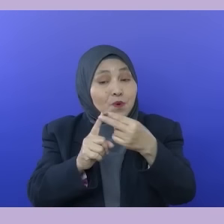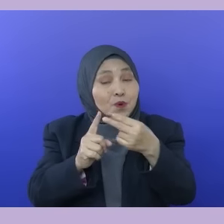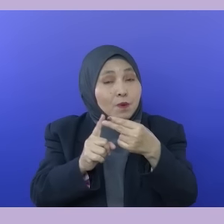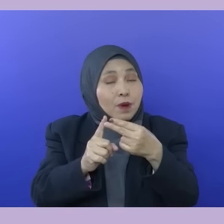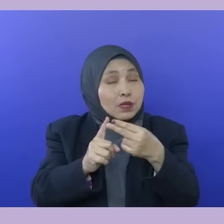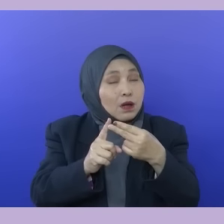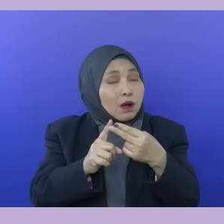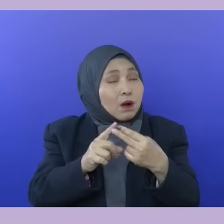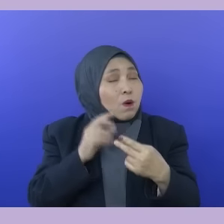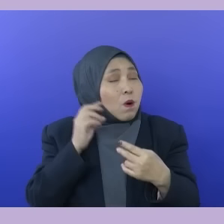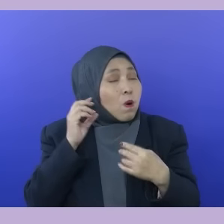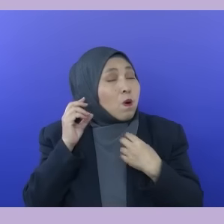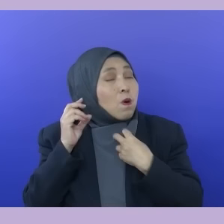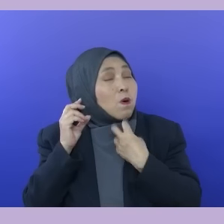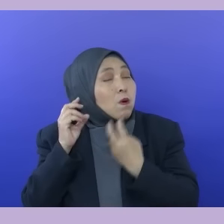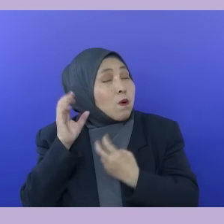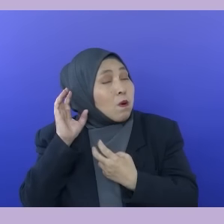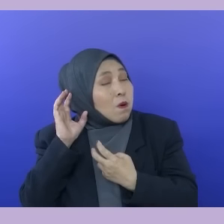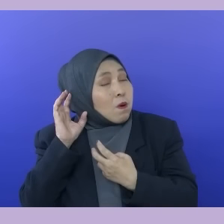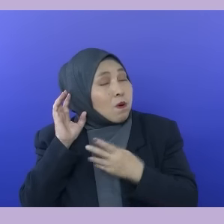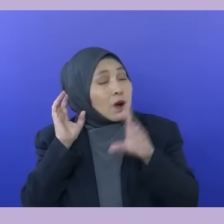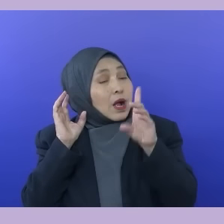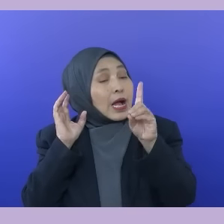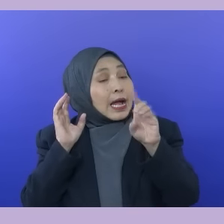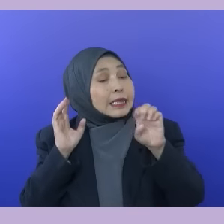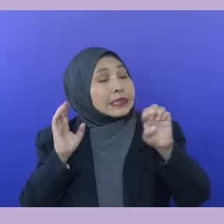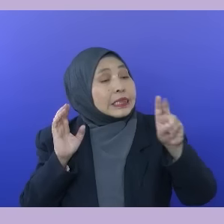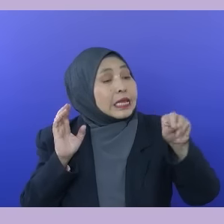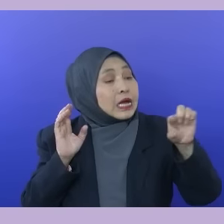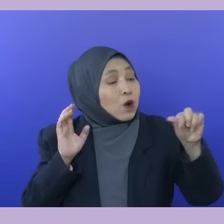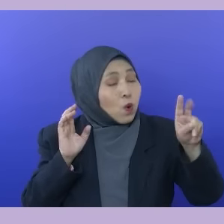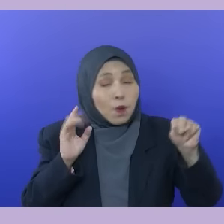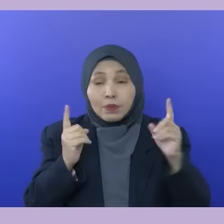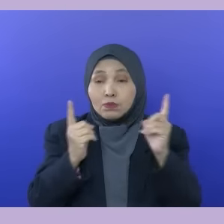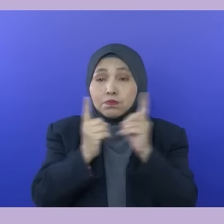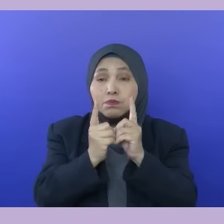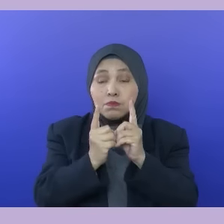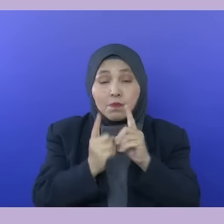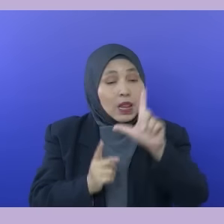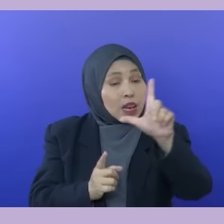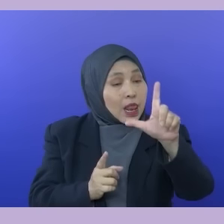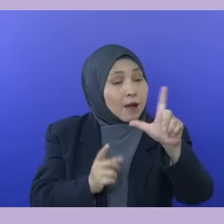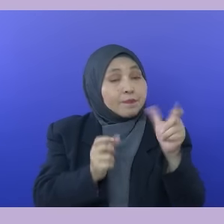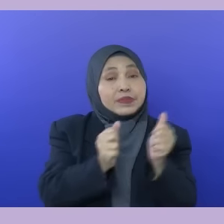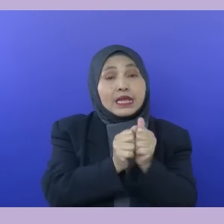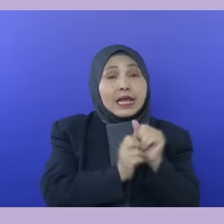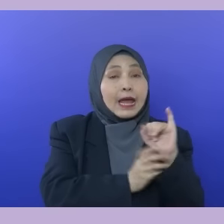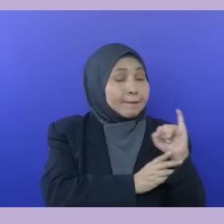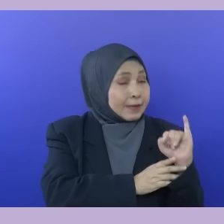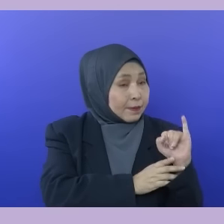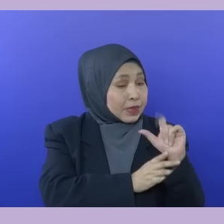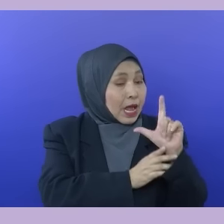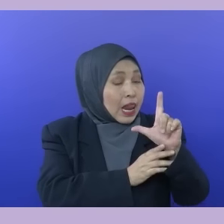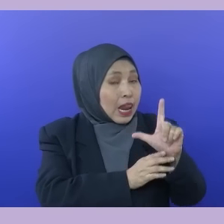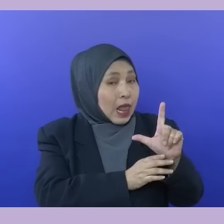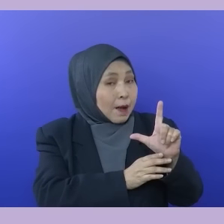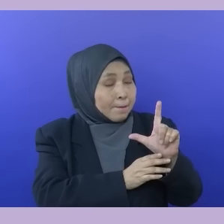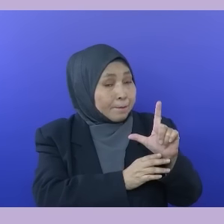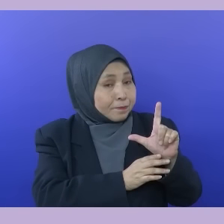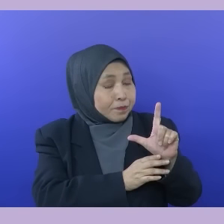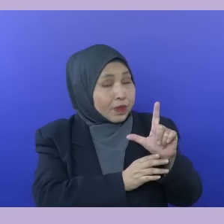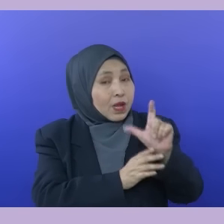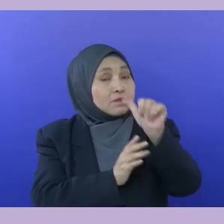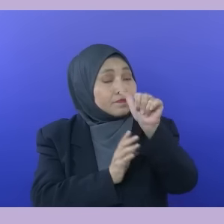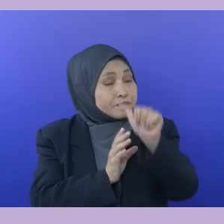dengung dekat situ yaitulah pada mim bertemu dengan mim dekat mana dekat lam dengan mim lam lam alif